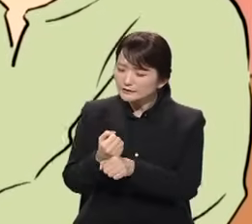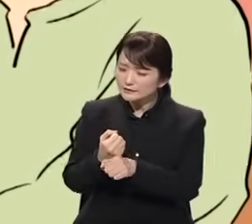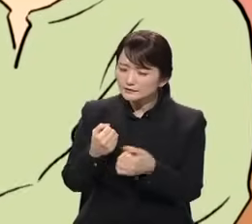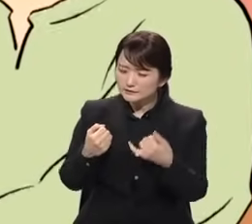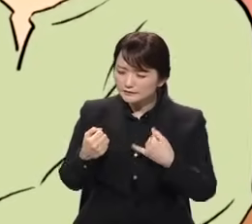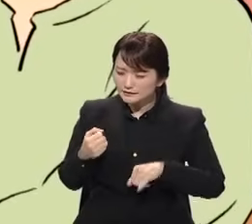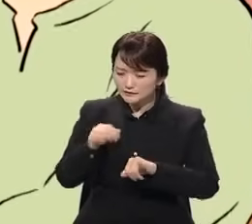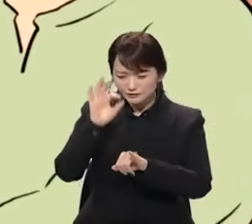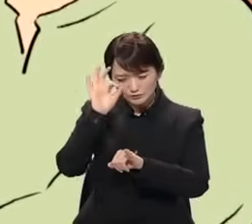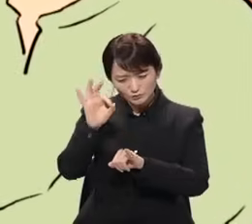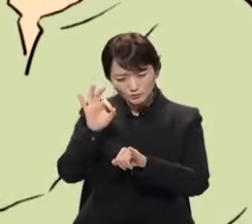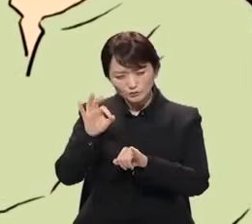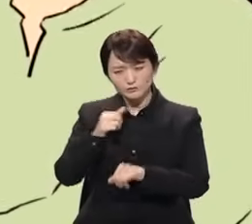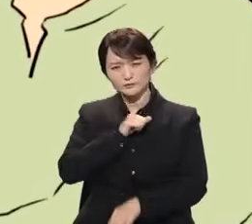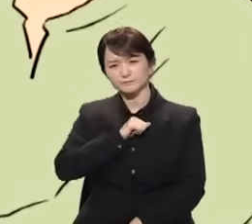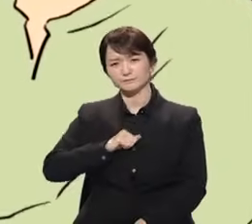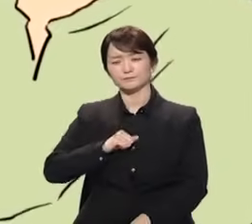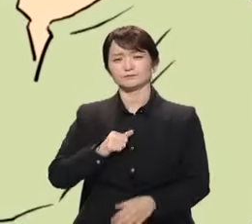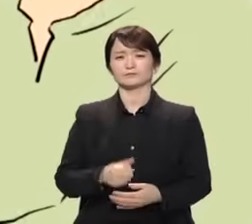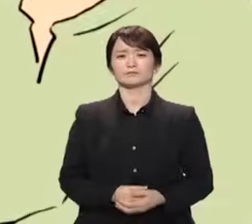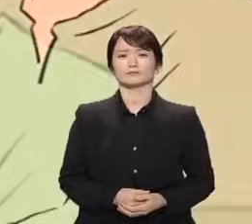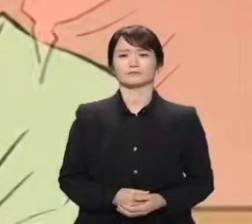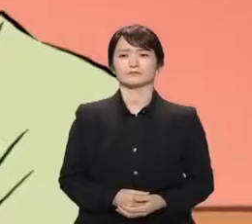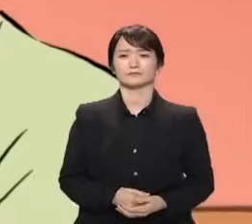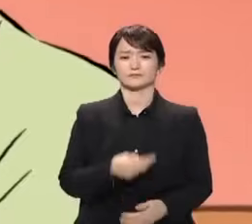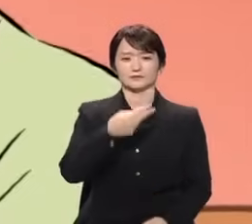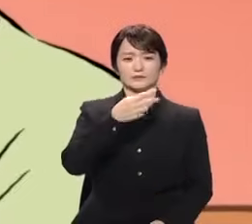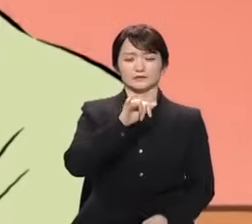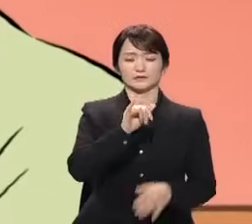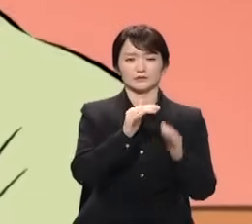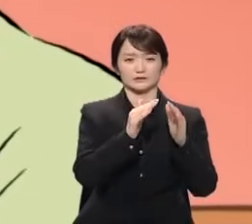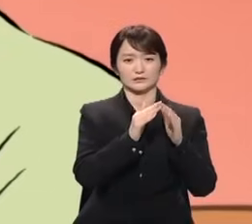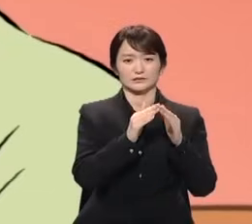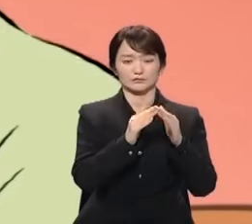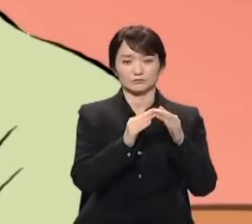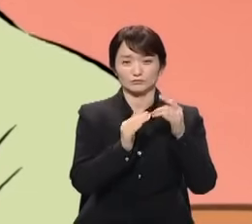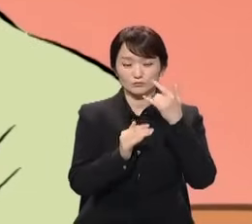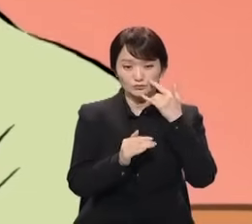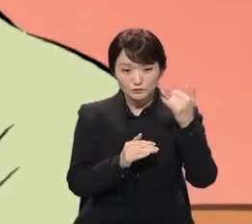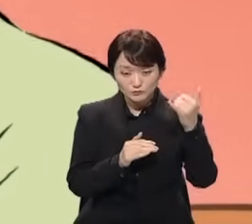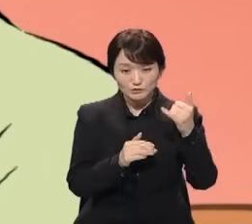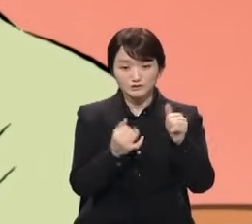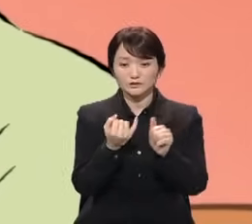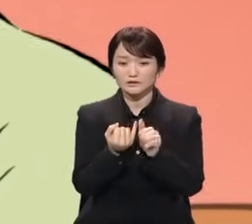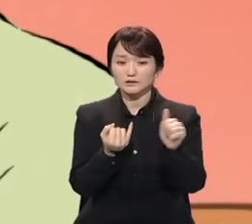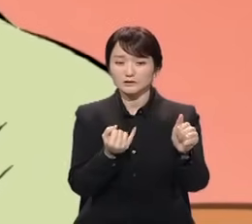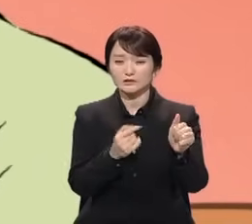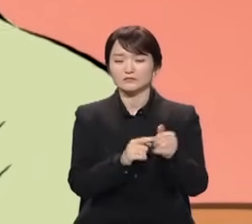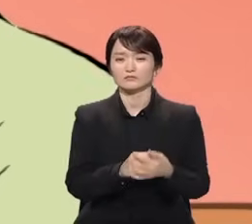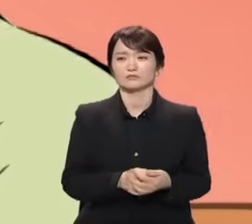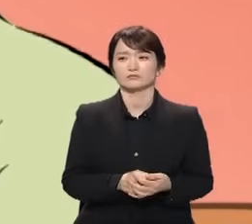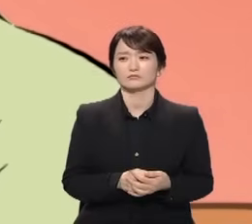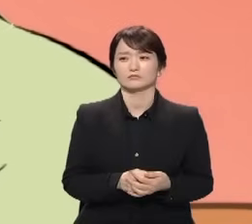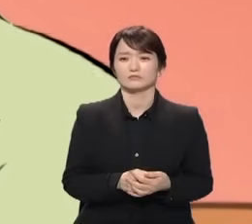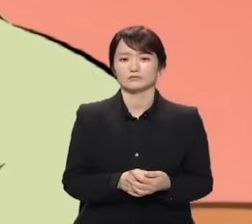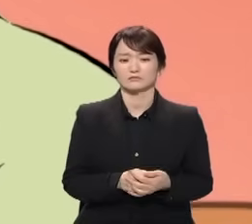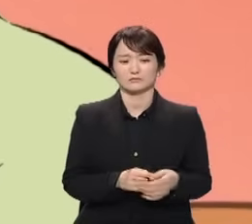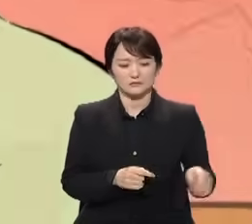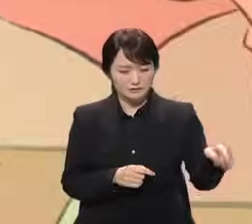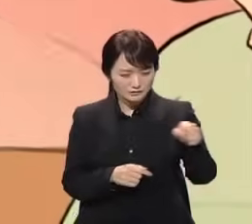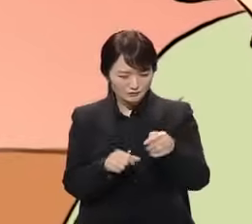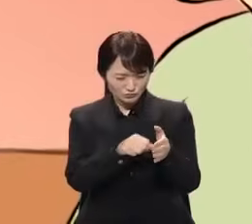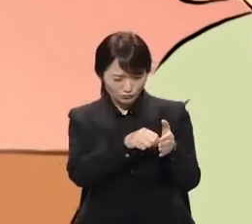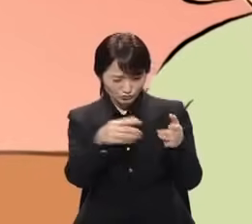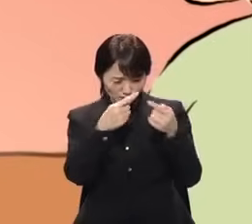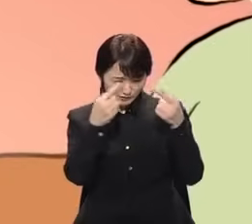거예요. 이 가족은 이 시대 어른들도 그렇고 남편도 그렇고 가족 전체가 다 이제 명문대 출신도